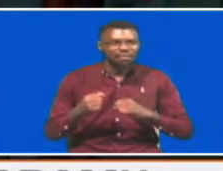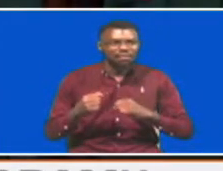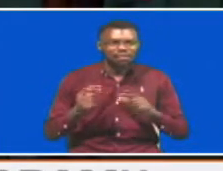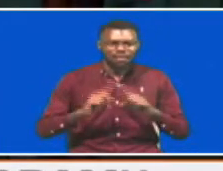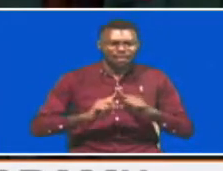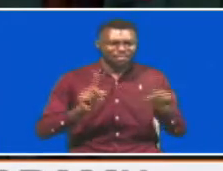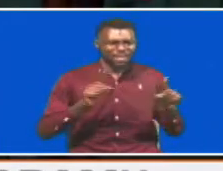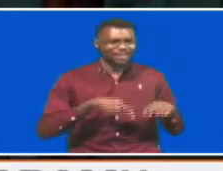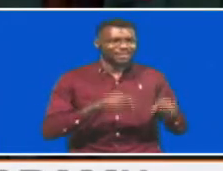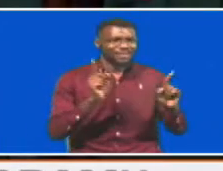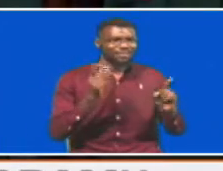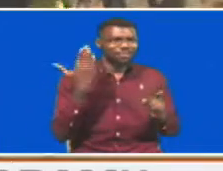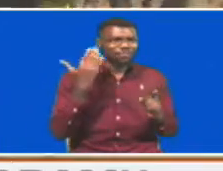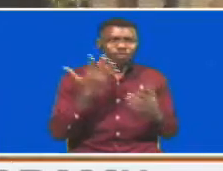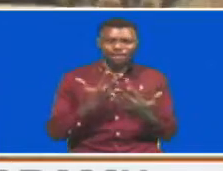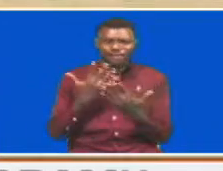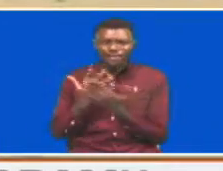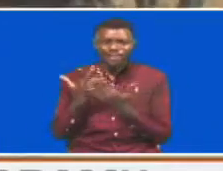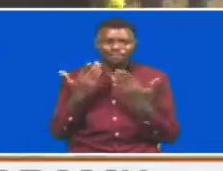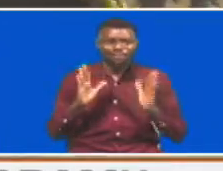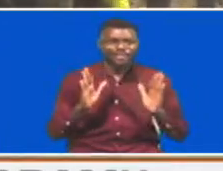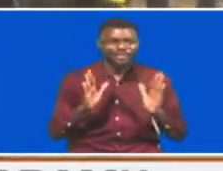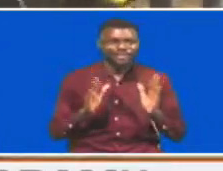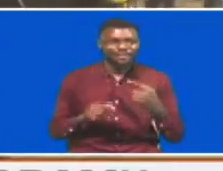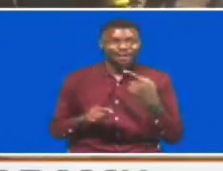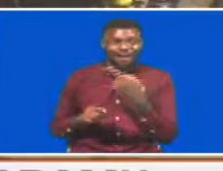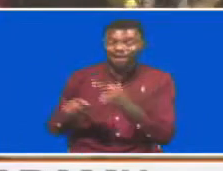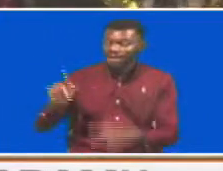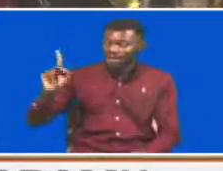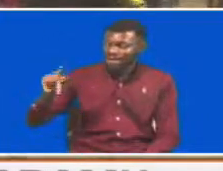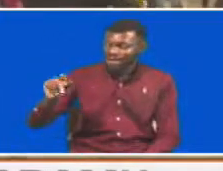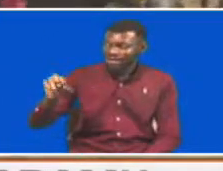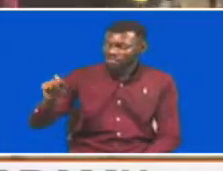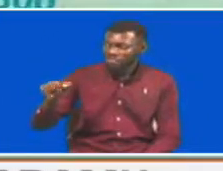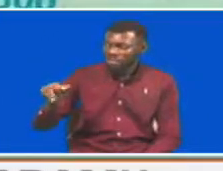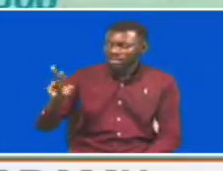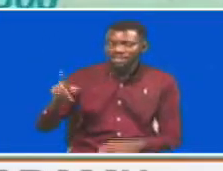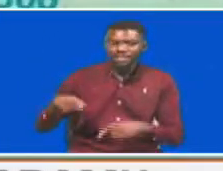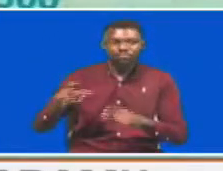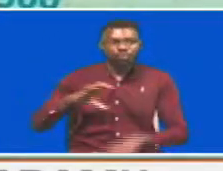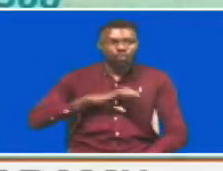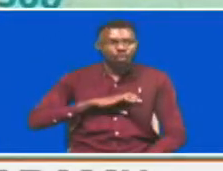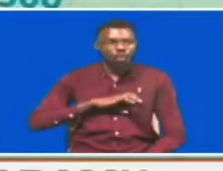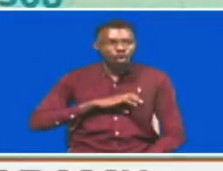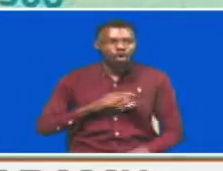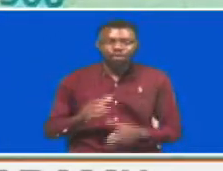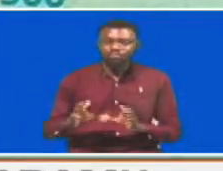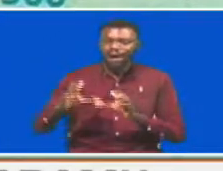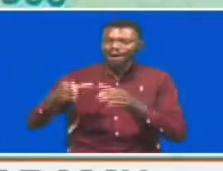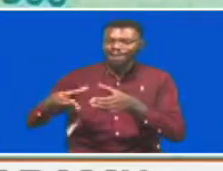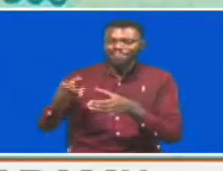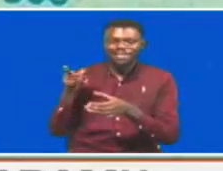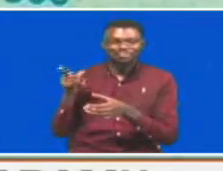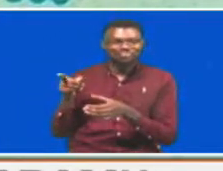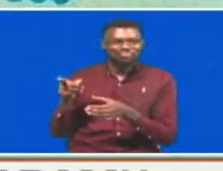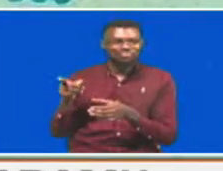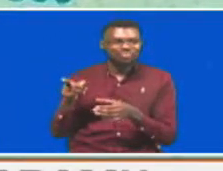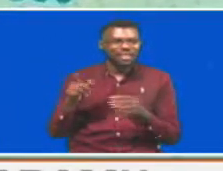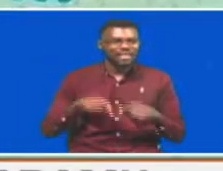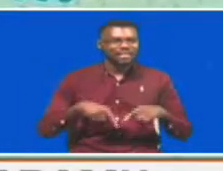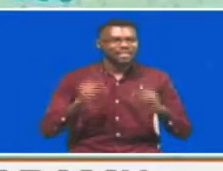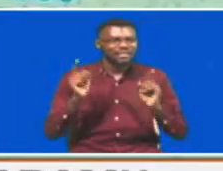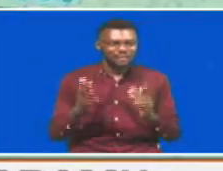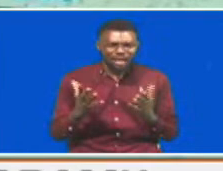that led to that arrest. Peter Kalungu anaaminika kuwa mmiliki wa Sand Transporters and Environmental Group